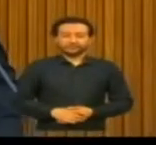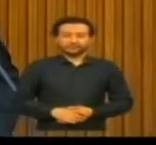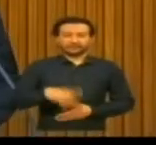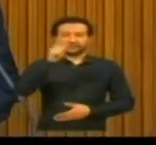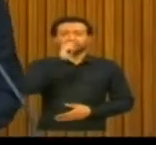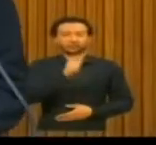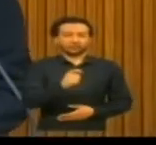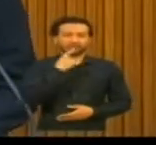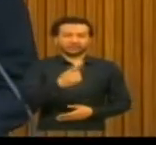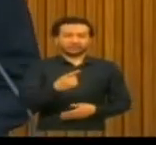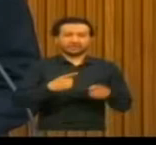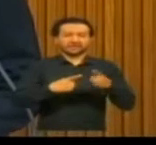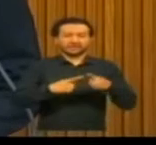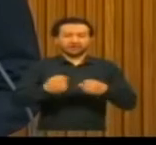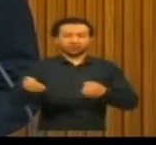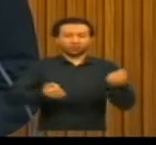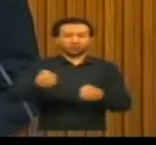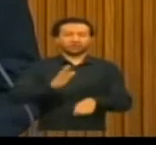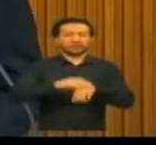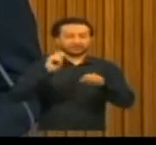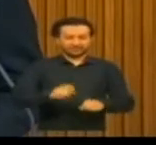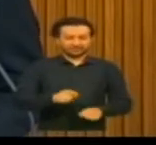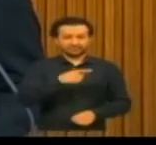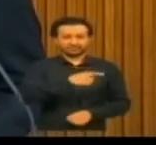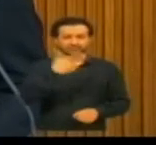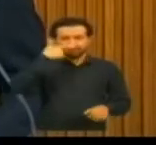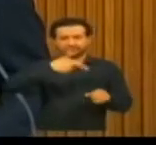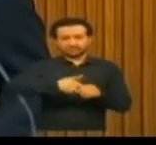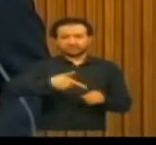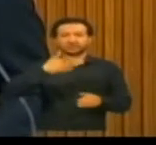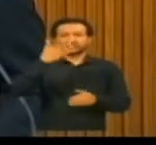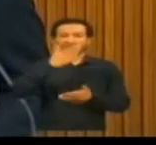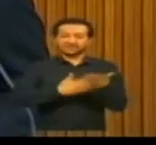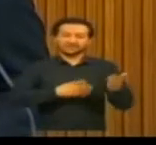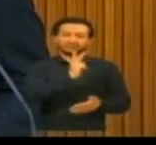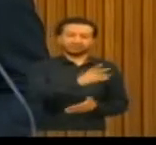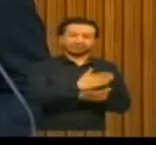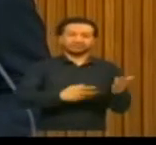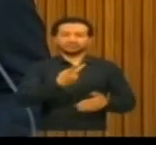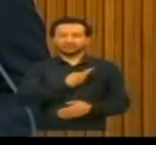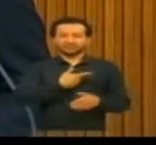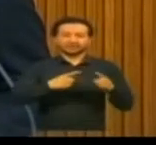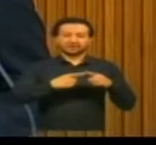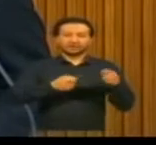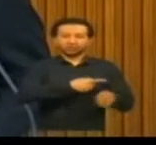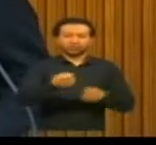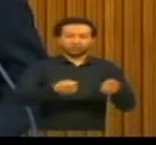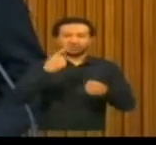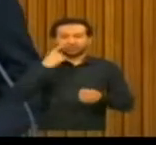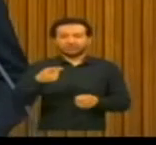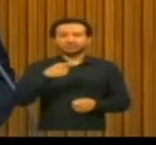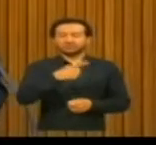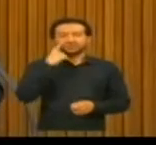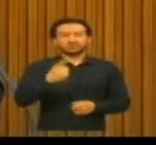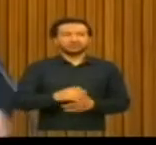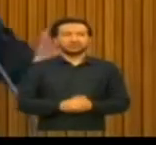vermişlerdi. Traktör kullanın. Mazotun yarısı sizden, yarısı bizden. Traktörü kullanan çiftçiye bakıyorlar.